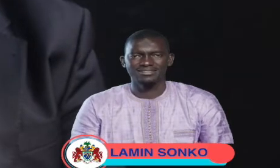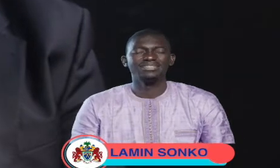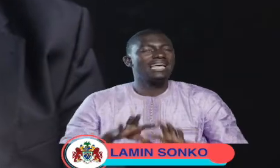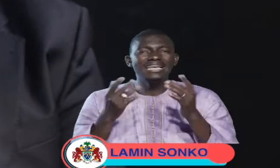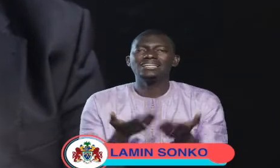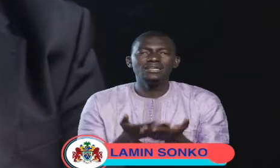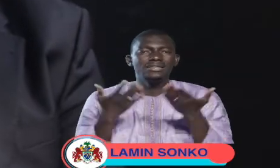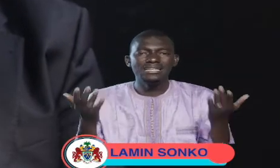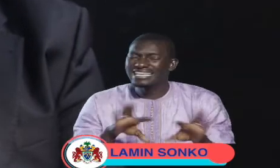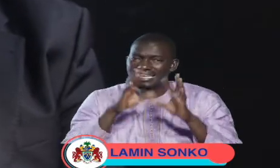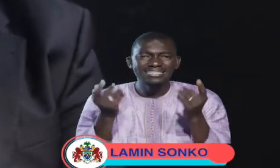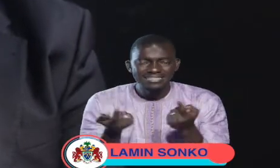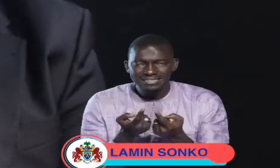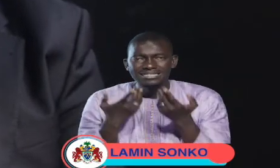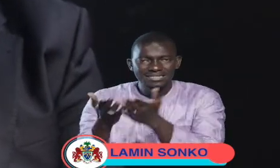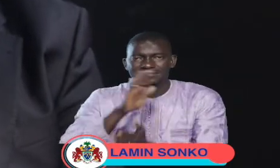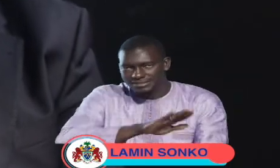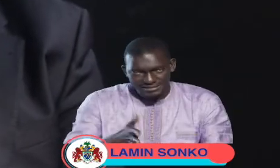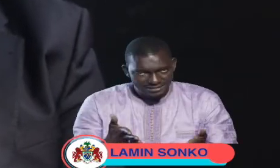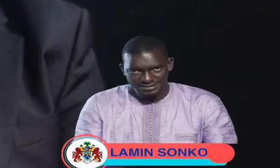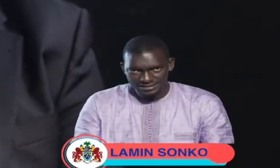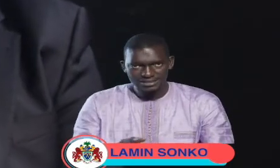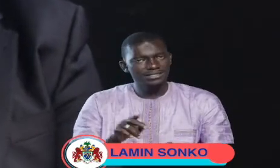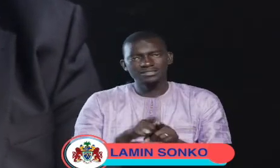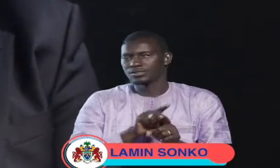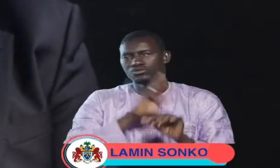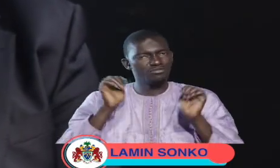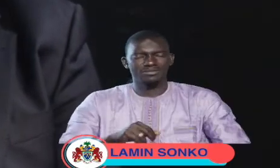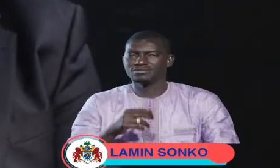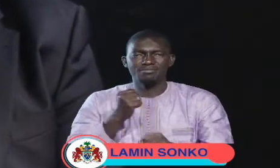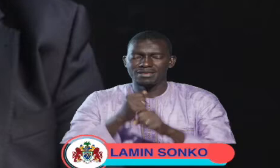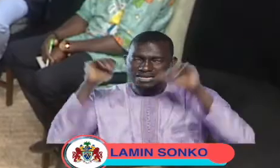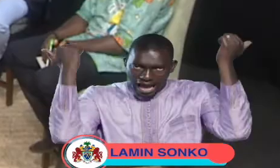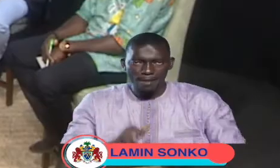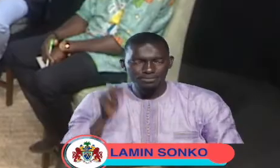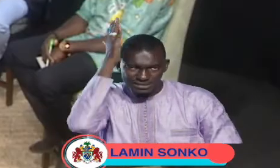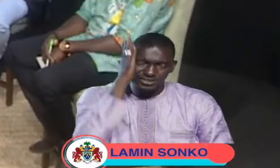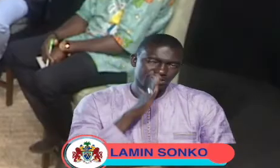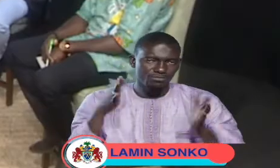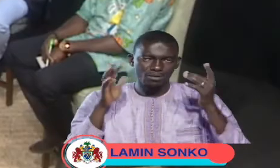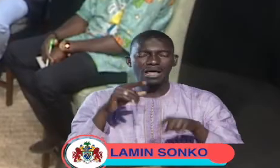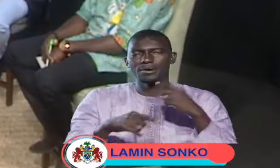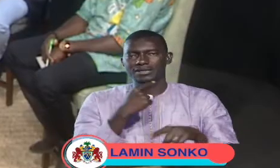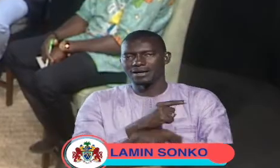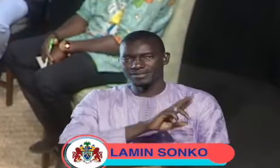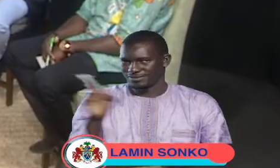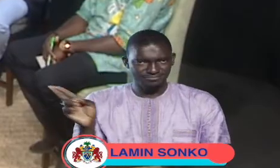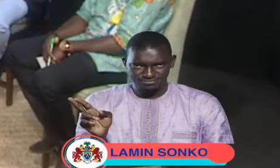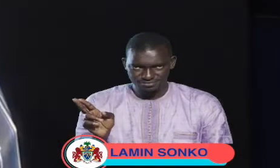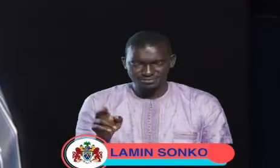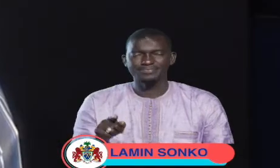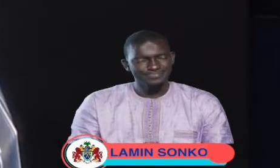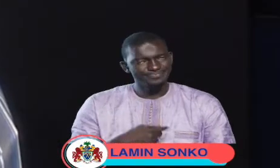jox xalé yi ñi nekk fi du nekk lo xamné dafa lor nit ñi okay ko dega degal tor dega nga wa sa cadre bi